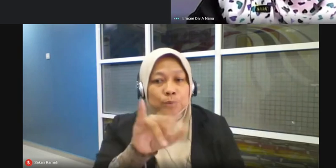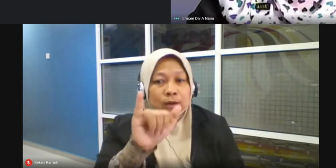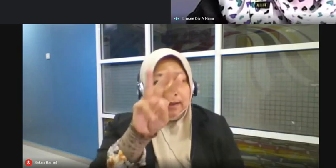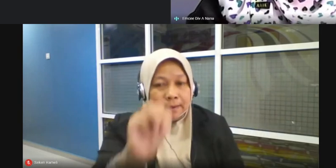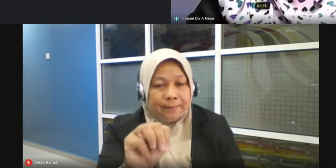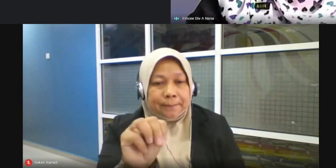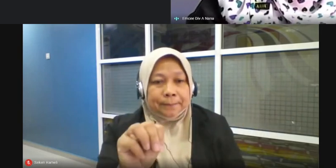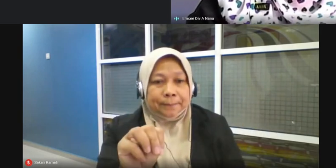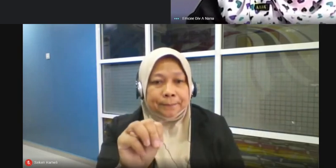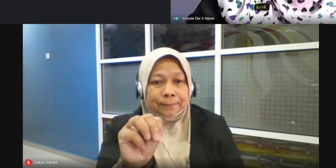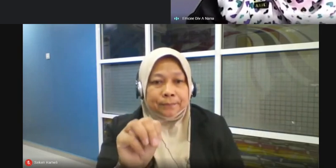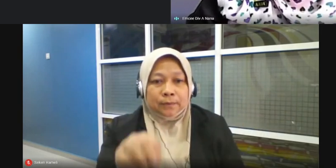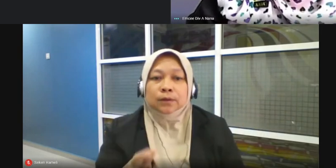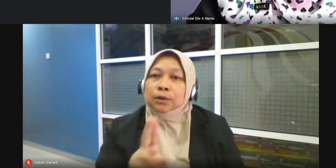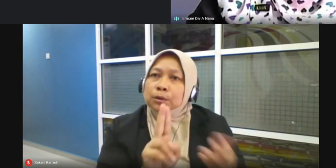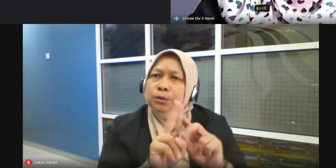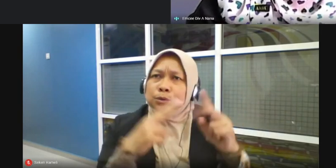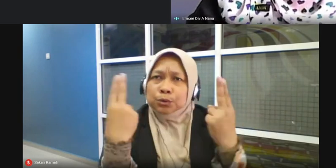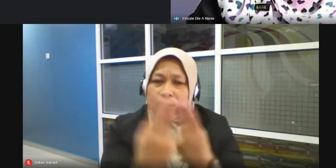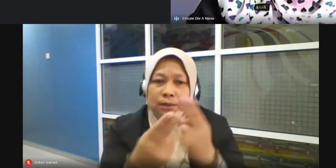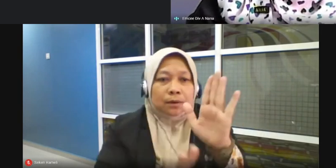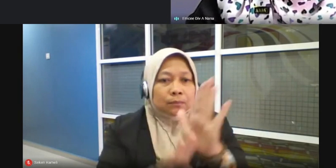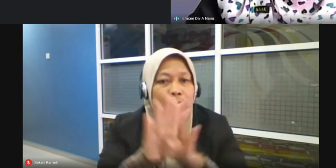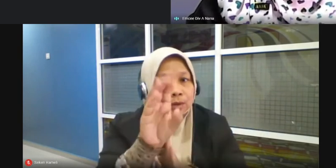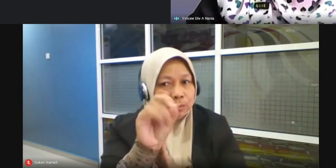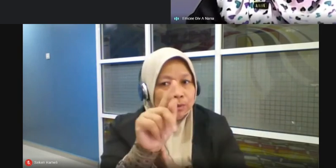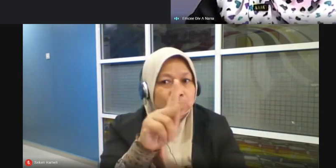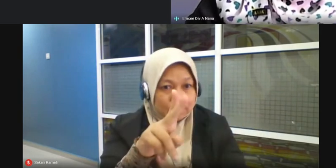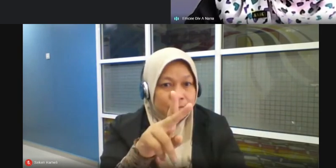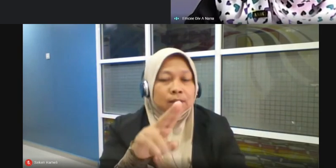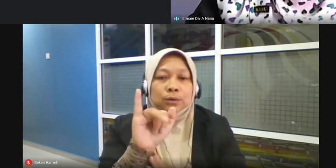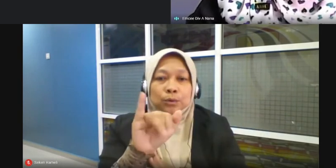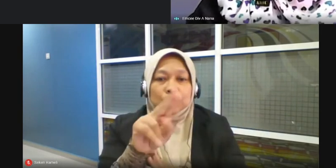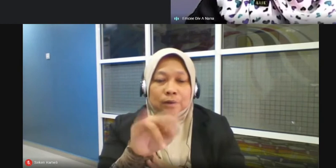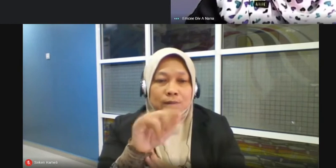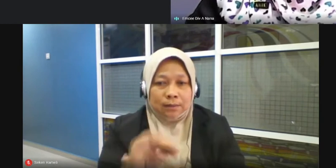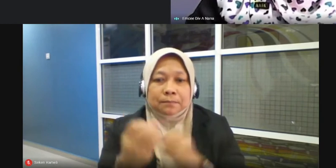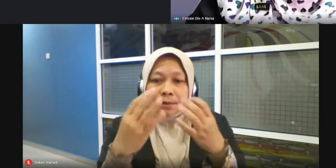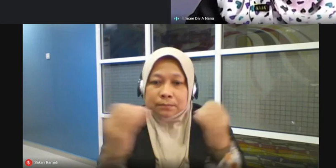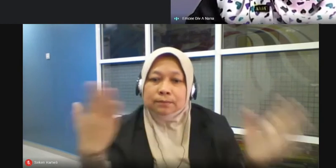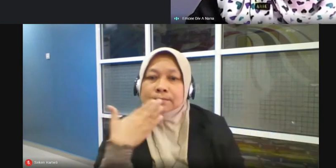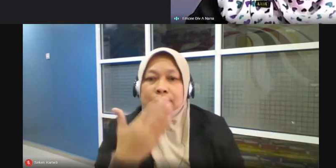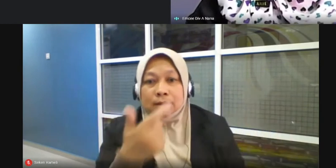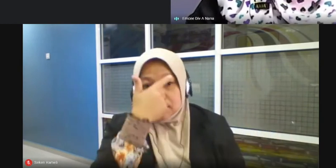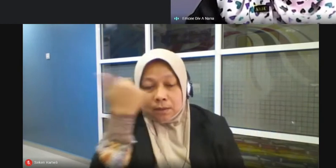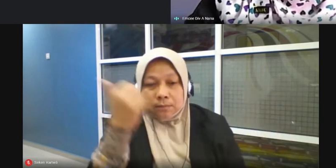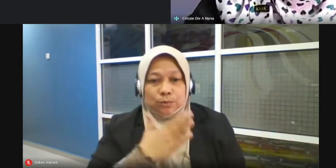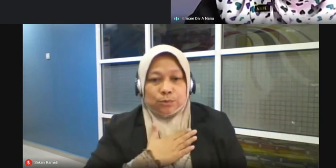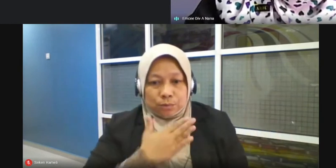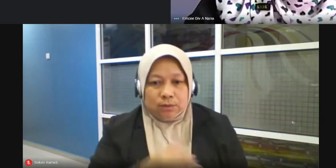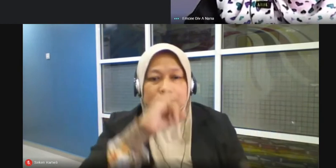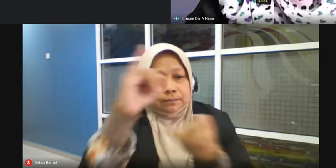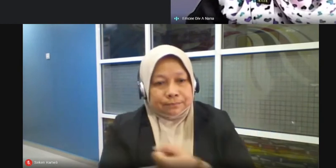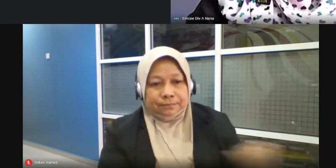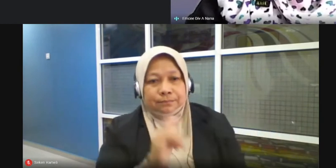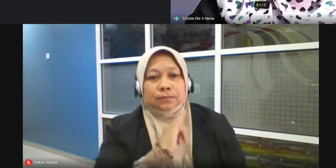UiTM, unit pembangunan OKU, UiTM. Terima kasih banyak-banyak kerana sudi menjemput saya sekali